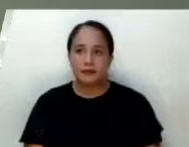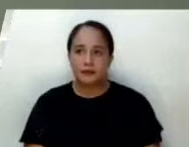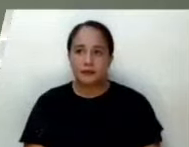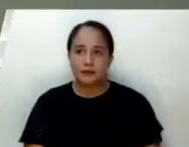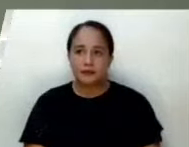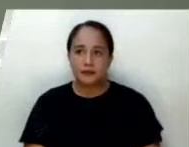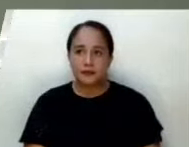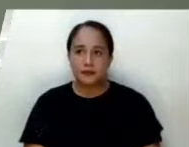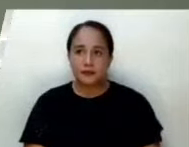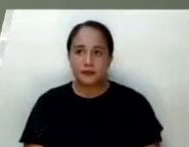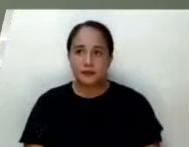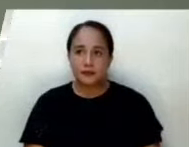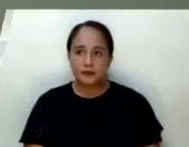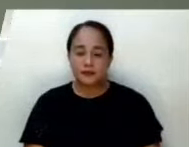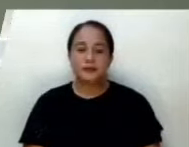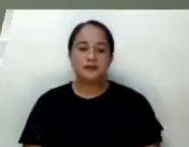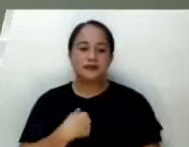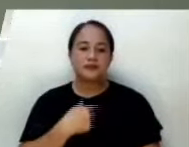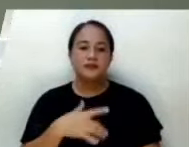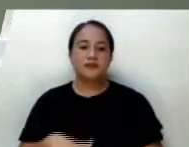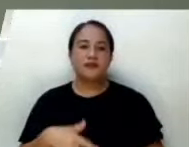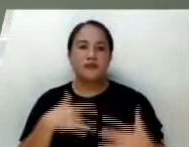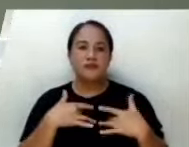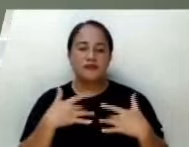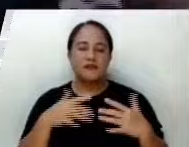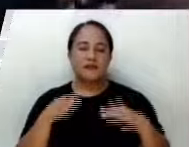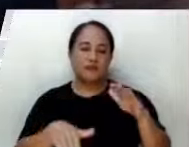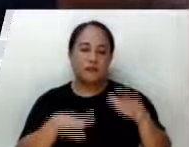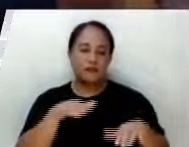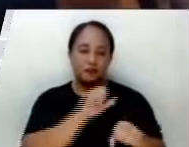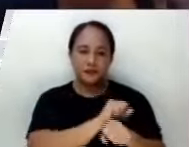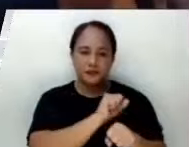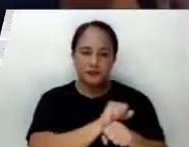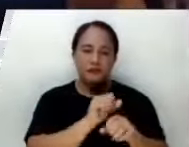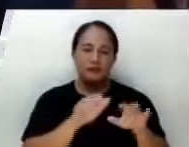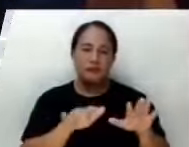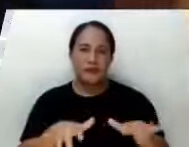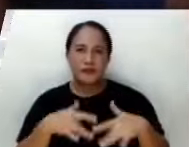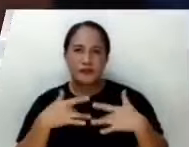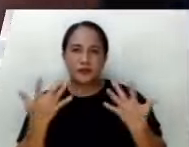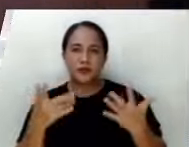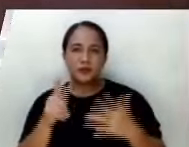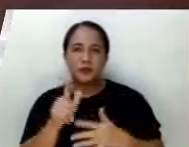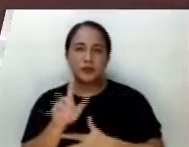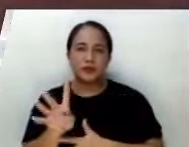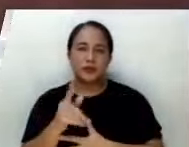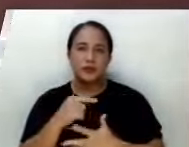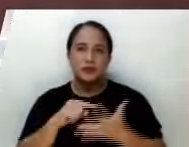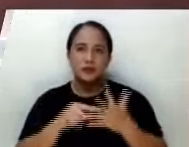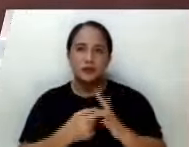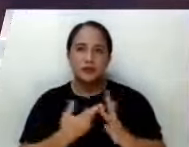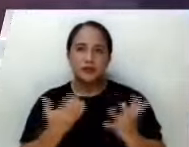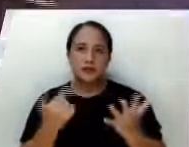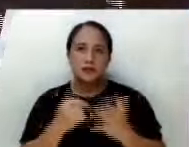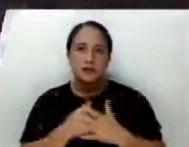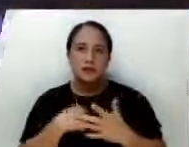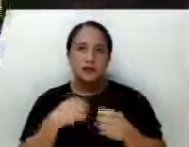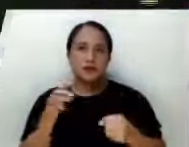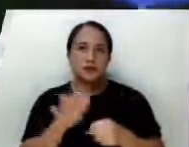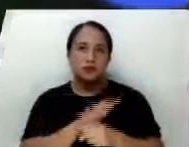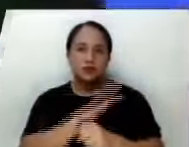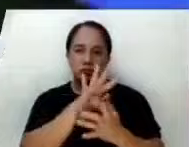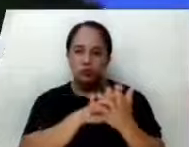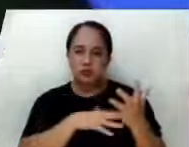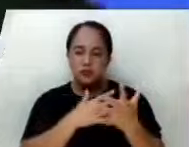Work-life balance ang magiging focus ni Max Collins this 2024. Sa unang quarter pa lang ng taon, puno na ang kanyang schedule. Pero di raw